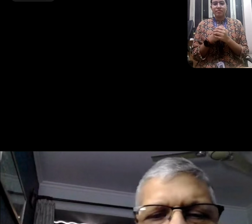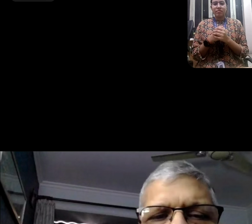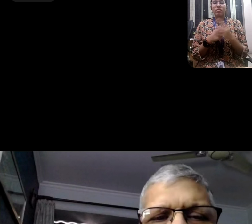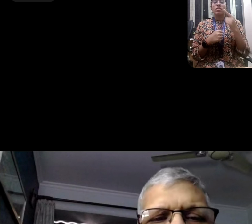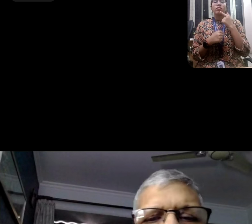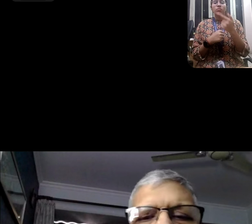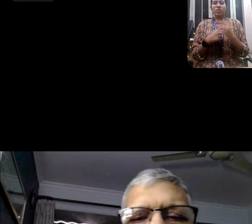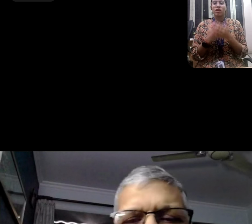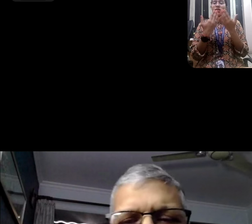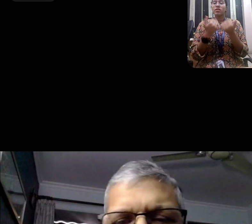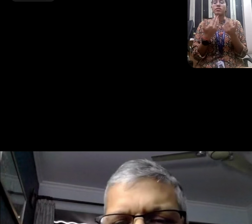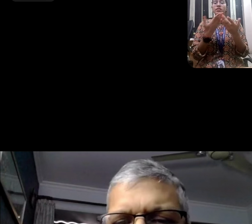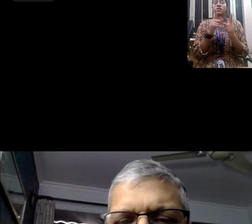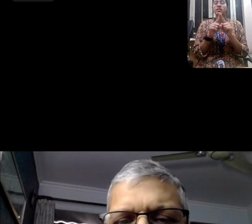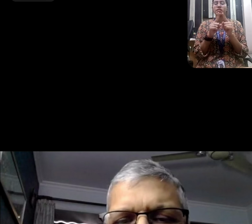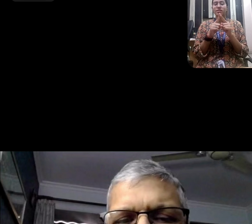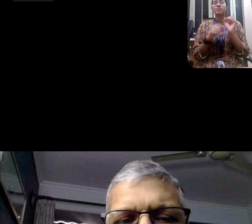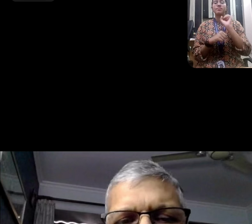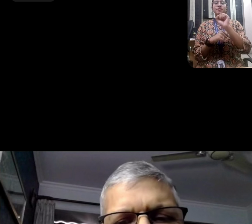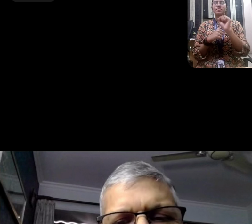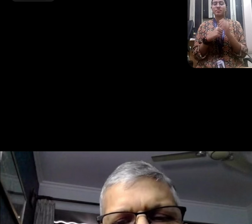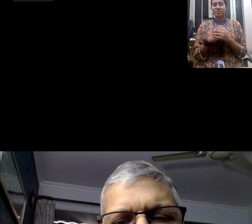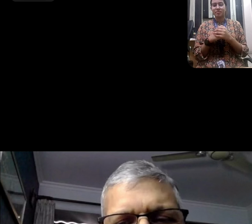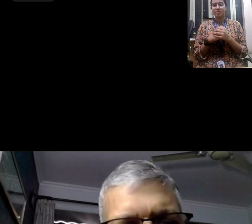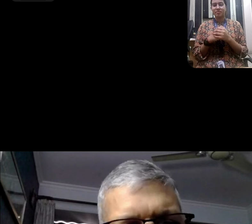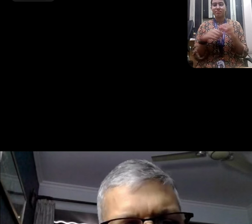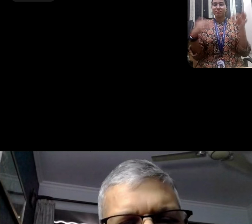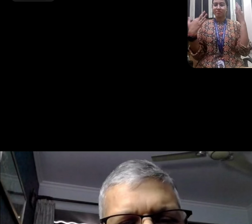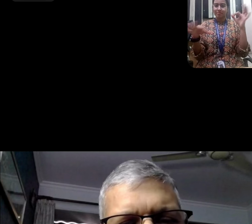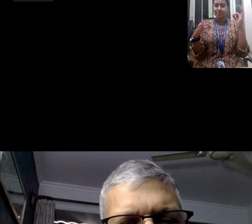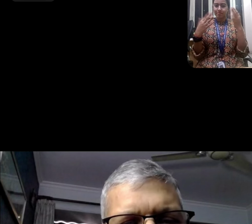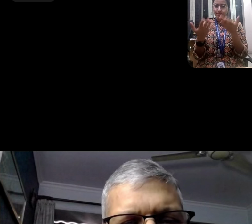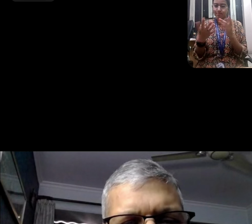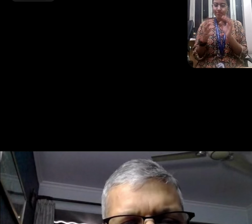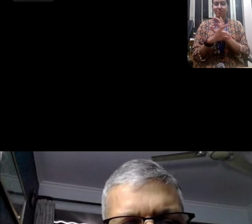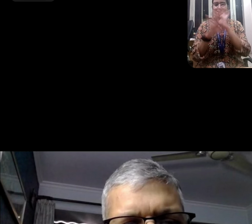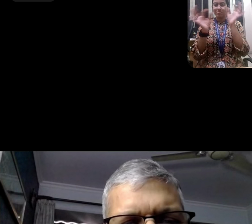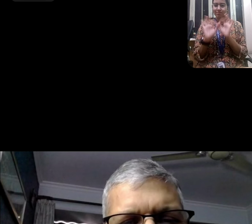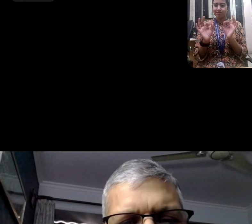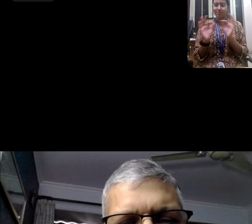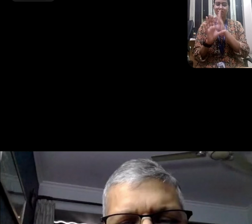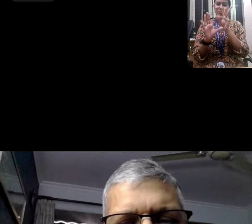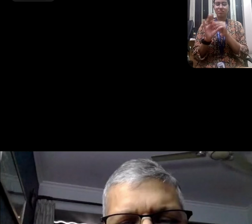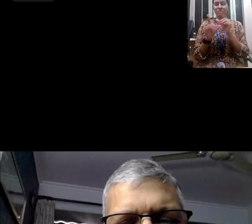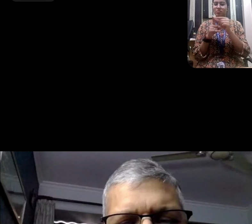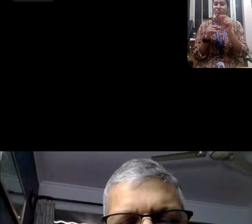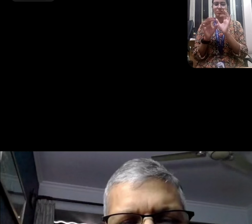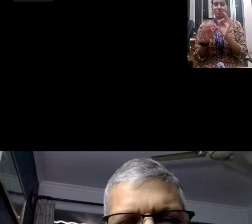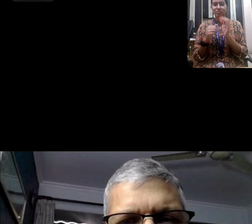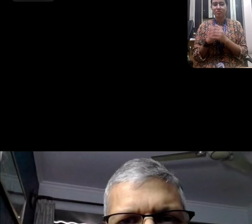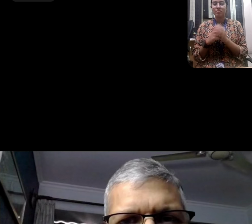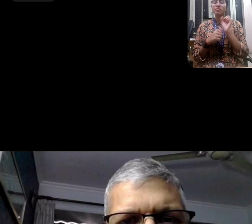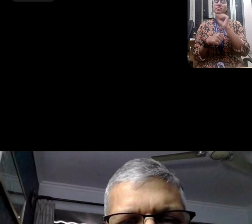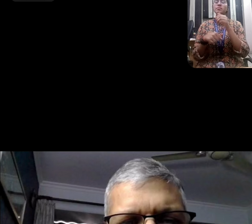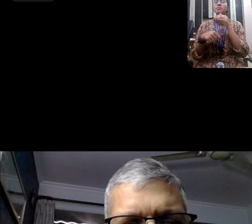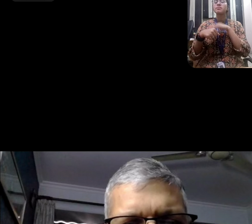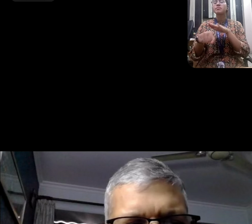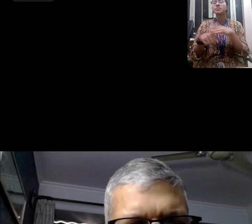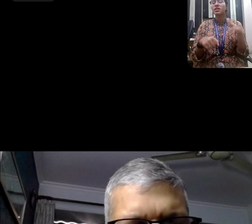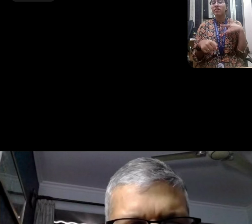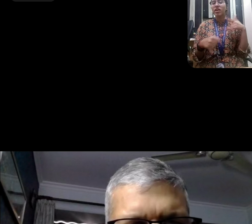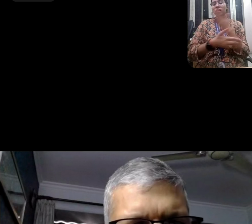सुनने वाले हैं आज, जैसा ये बच्ची जो है इतना बढ़िया डांस भी तैयार कर लिया इसने, सब कुछ कर लिया, तो आप अपने एक्सपीरियंस से क्या